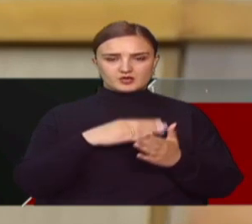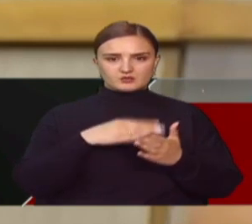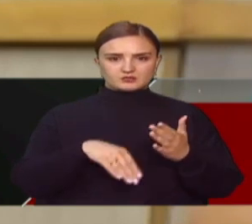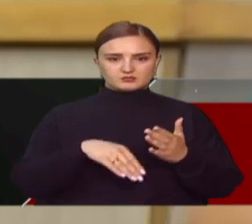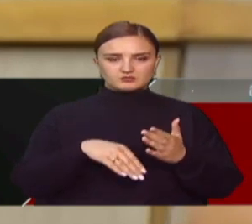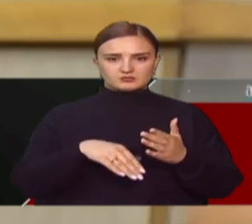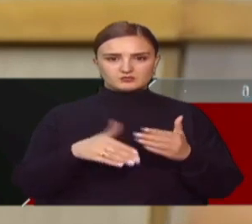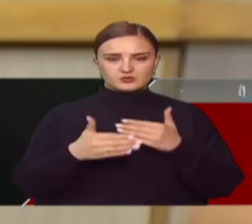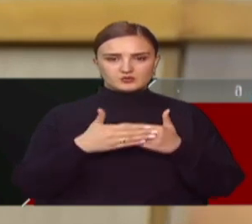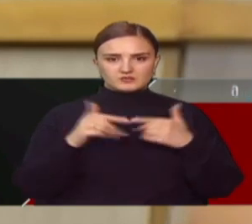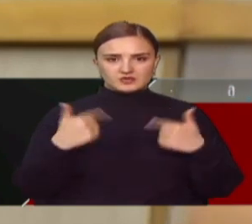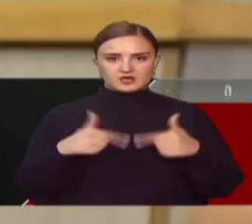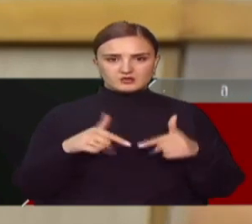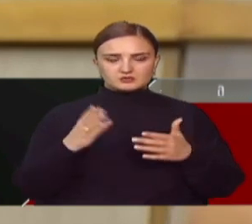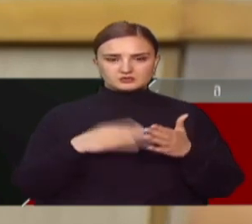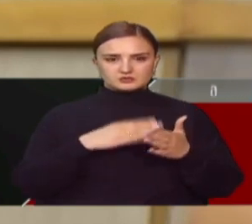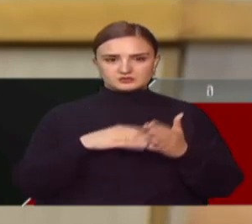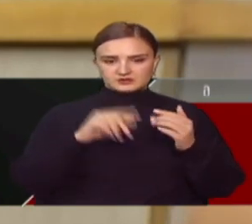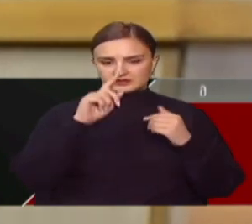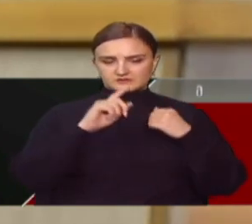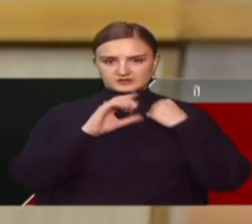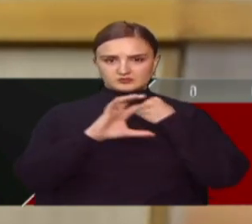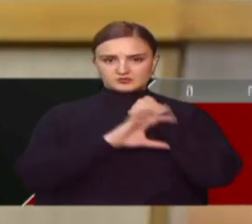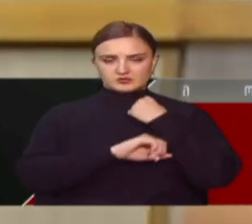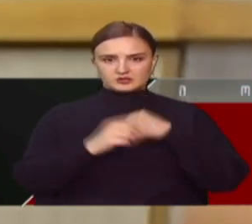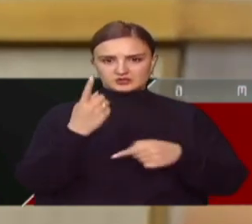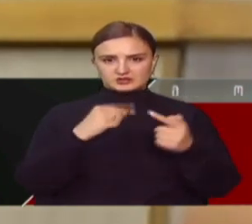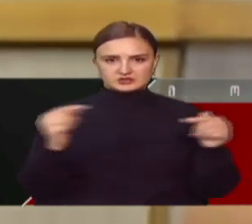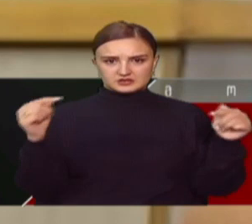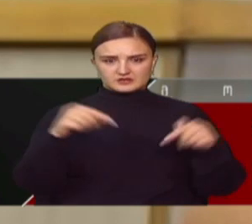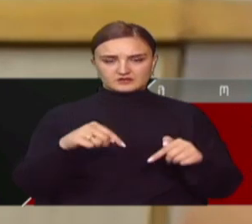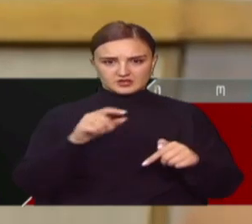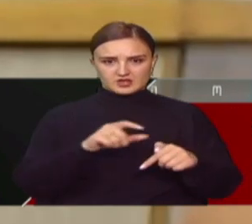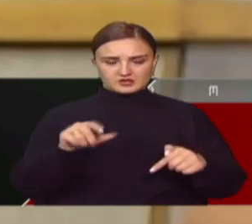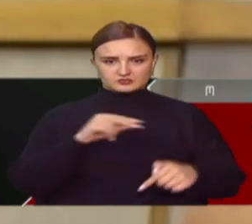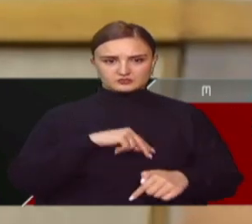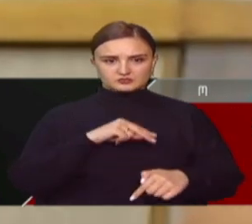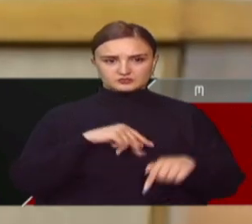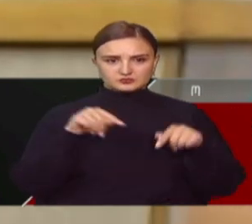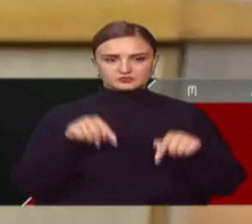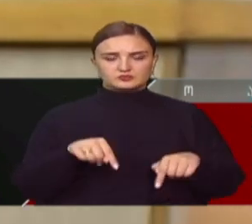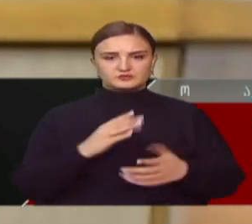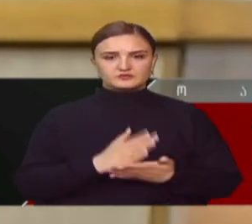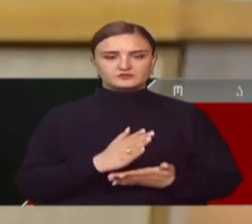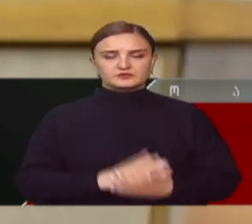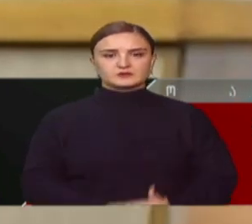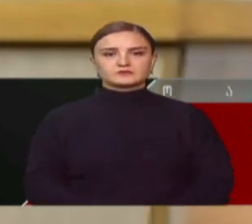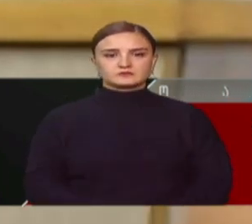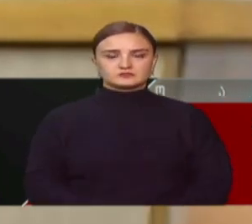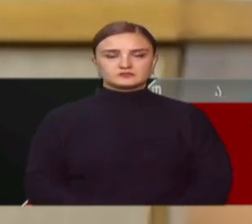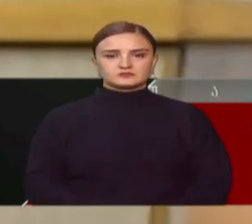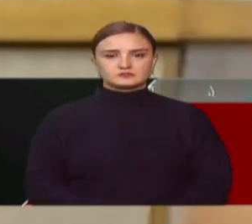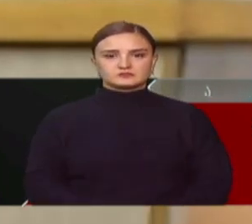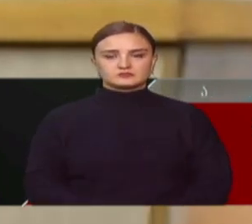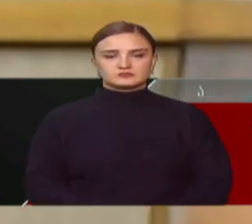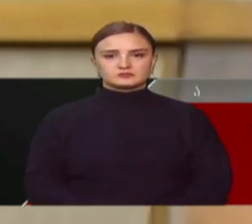მოახლოებული გამოცდებიც გაუქმდა, თვის ბოლოს უნდა ყოფილიყო, ხალხი დააბრუნეს სამუშაოდ, ყველანი არიან, ანუ თუ